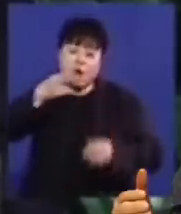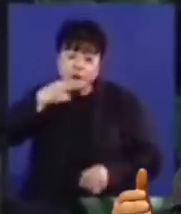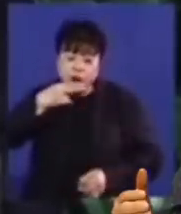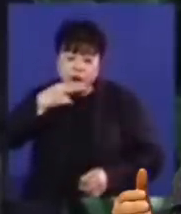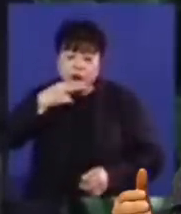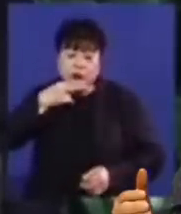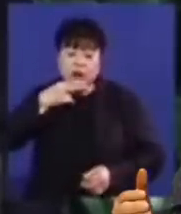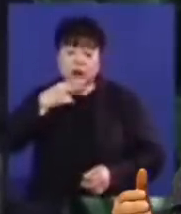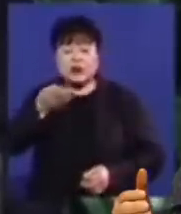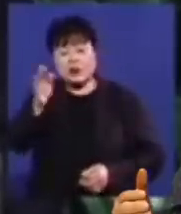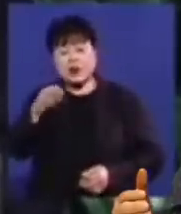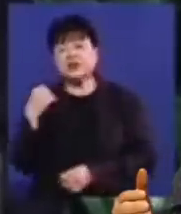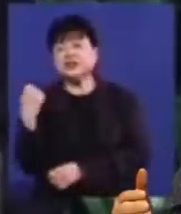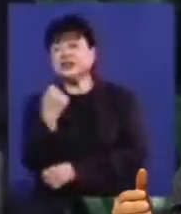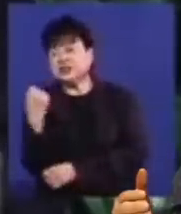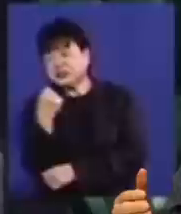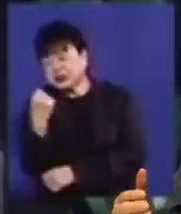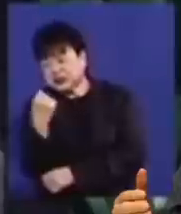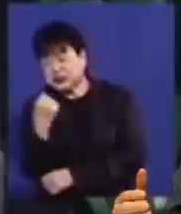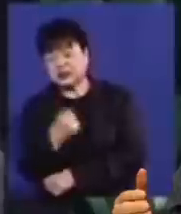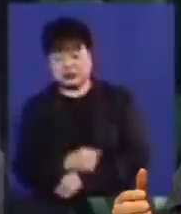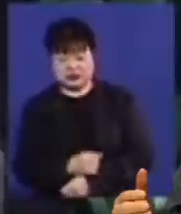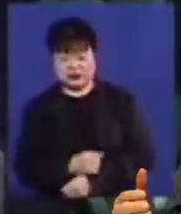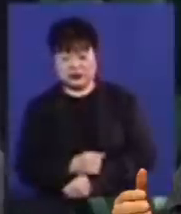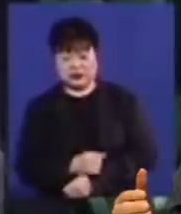불평하면 흔들리기만 하는 것이 아니라